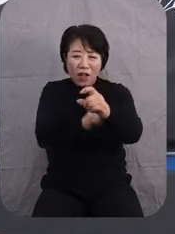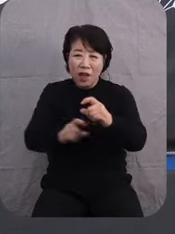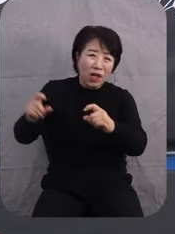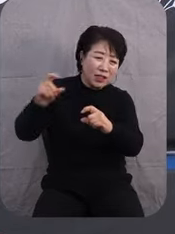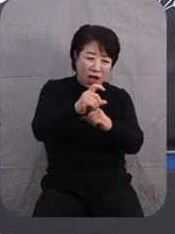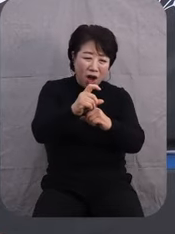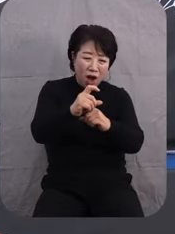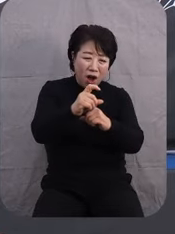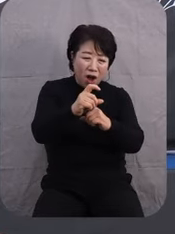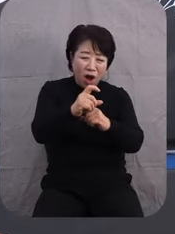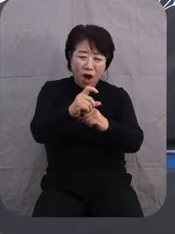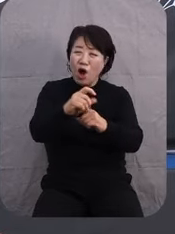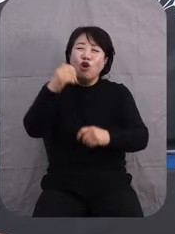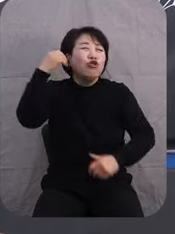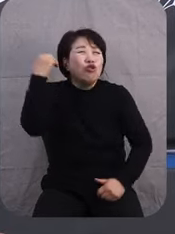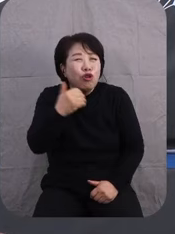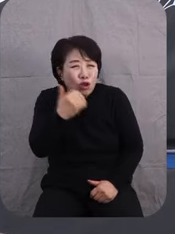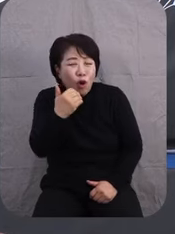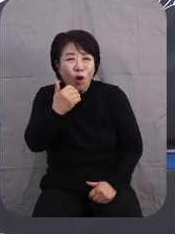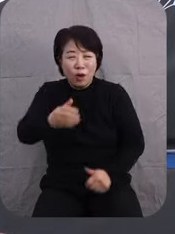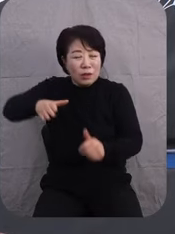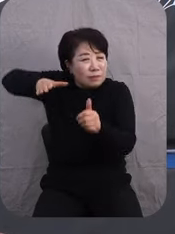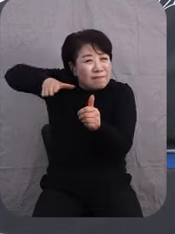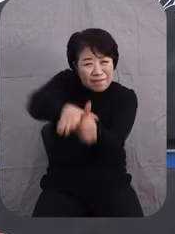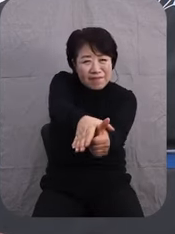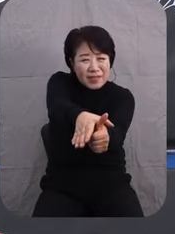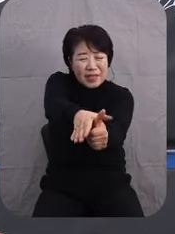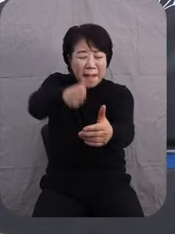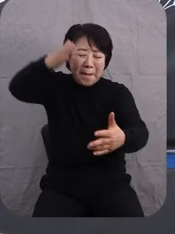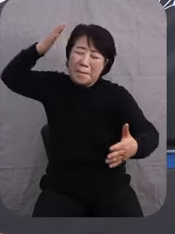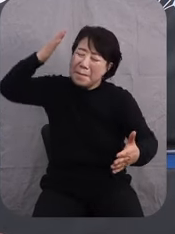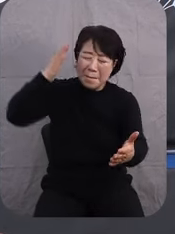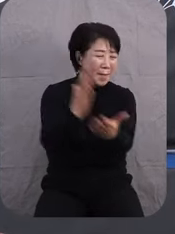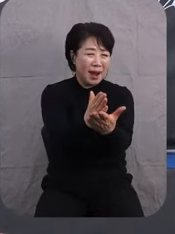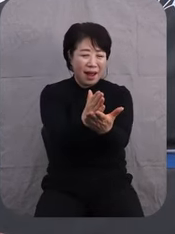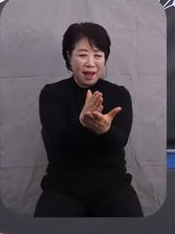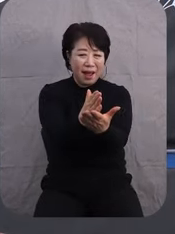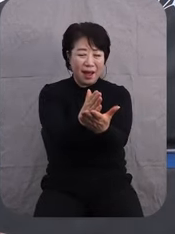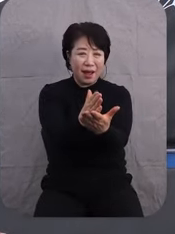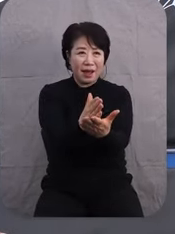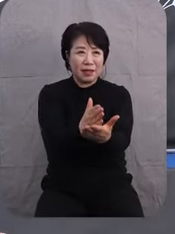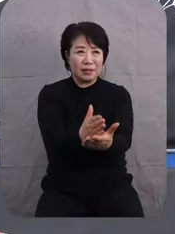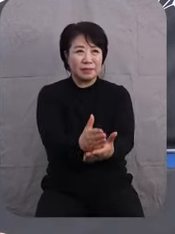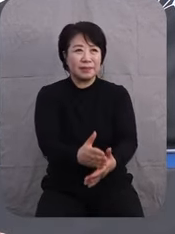아무도 죽이지 마라!